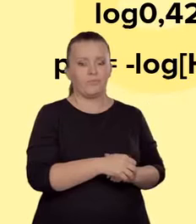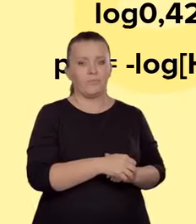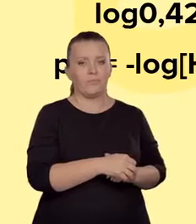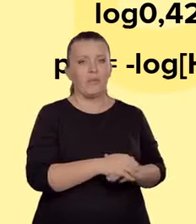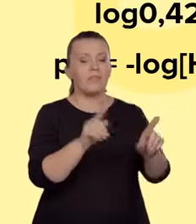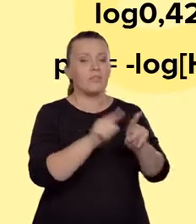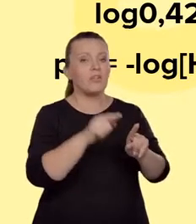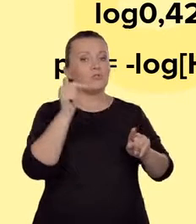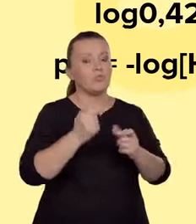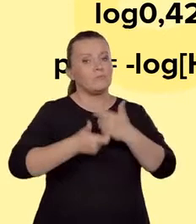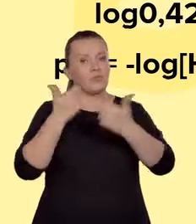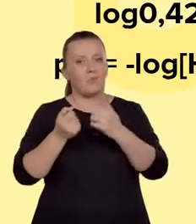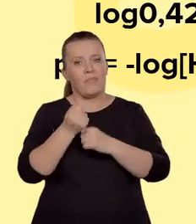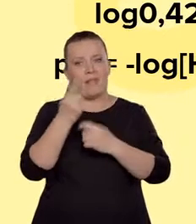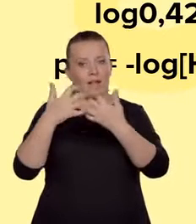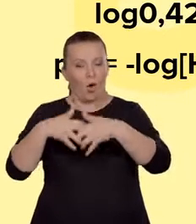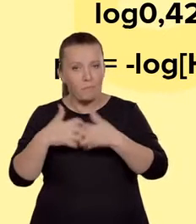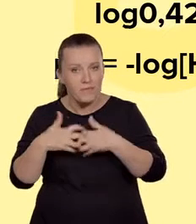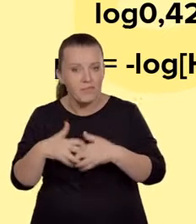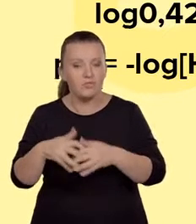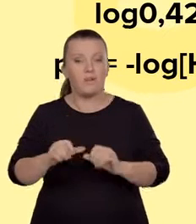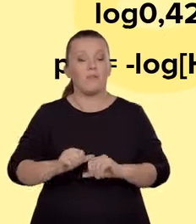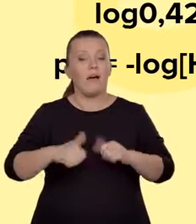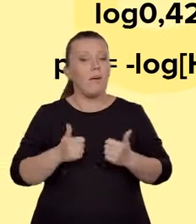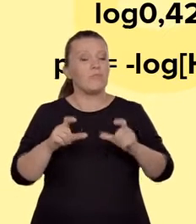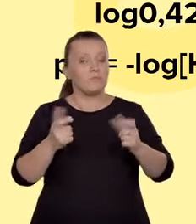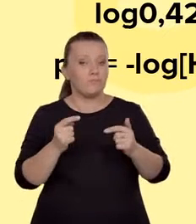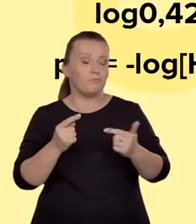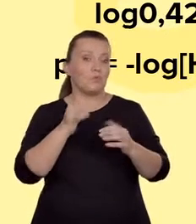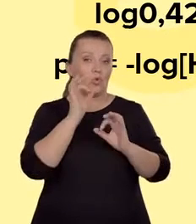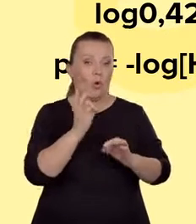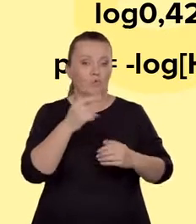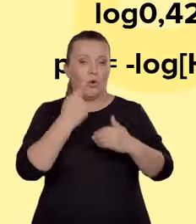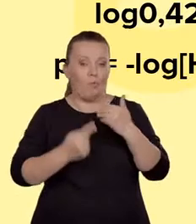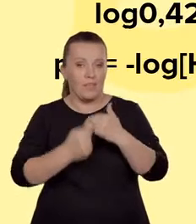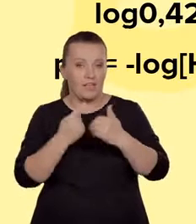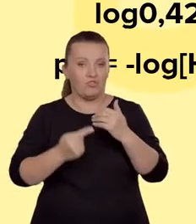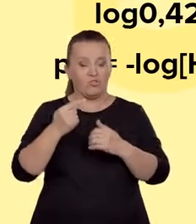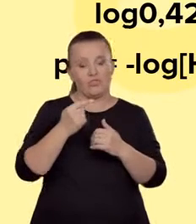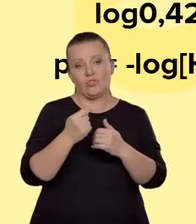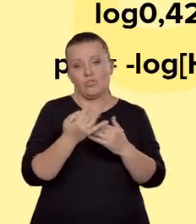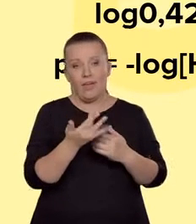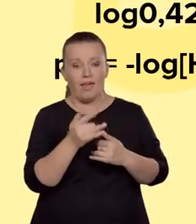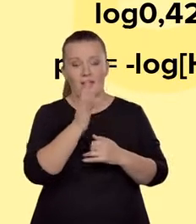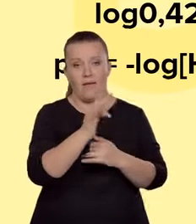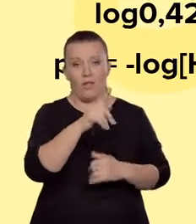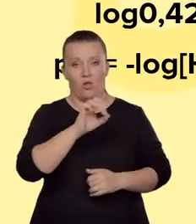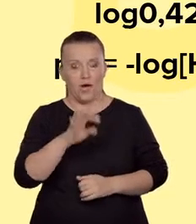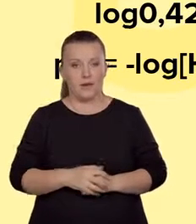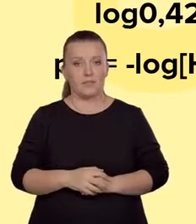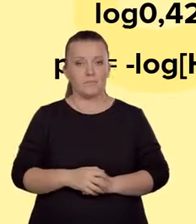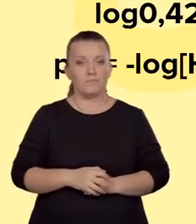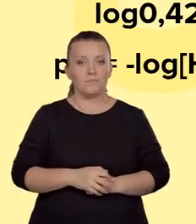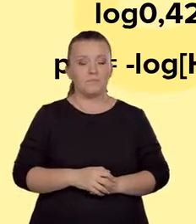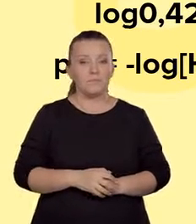kilku operacji matematycznych, które pozwolą poprawnie obliczyć wartość logarytmu. Pamiętamy, że logarytm z